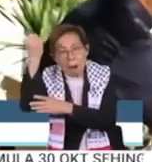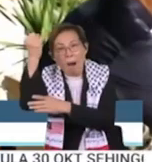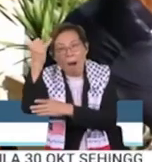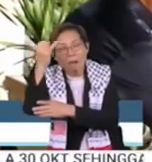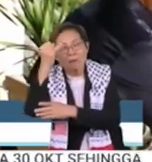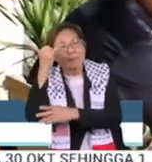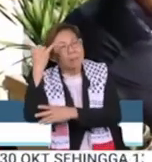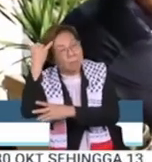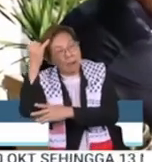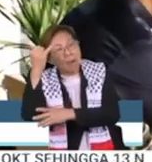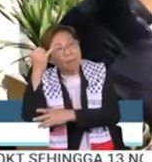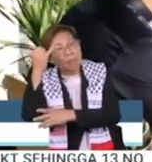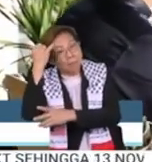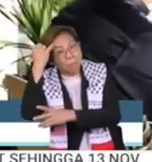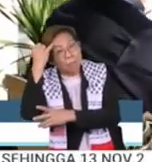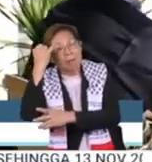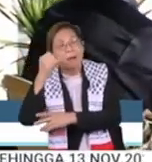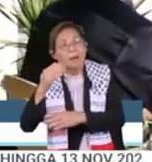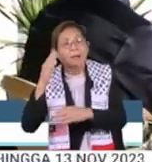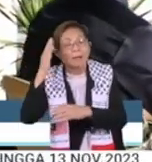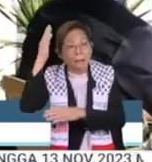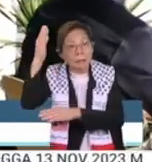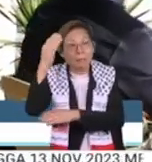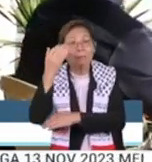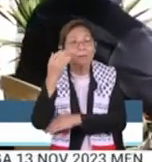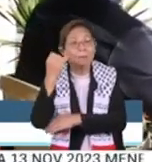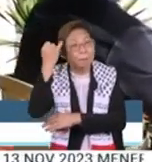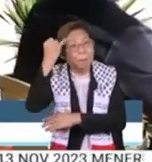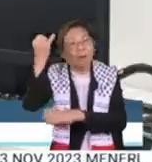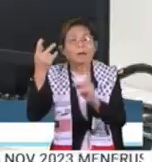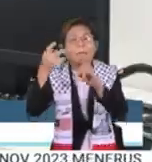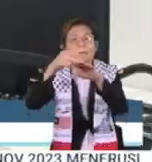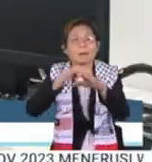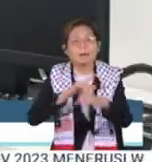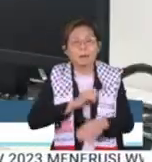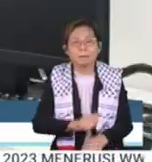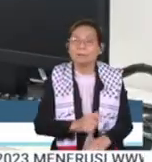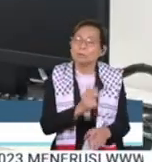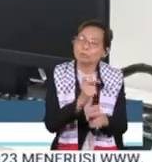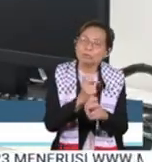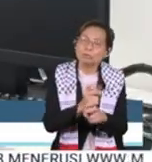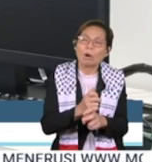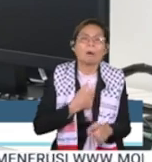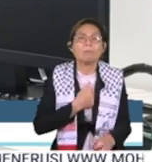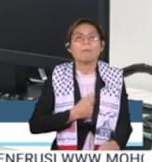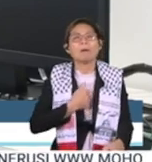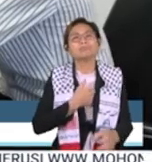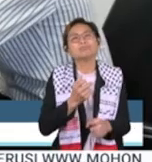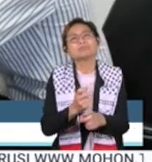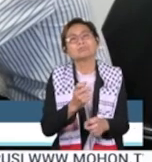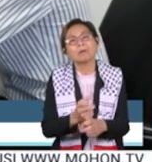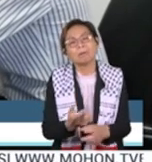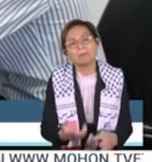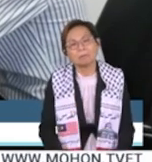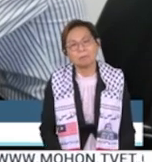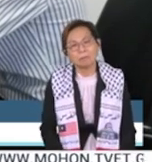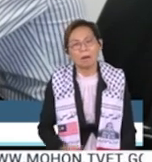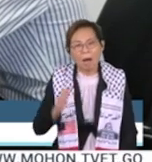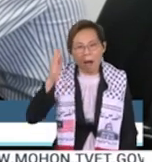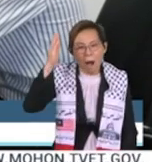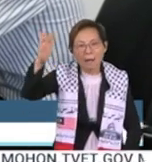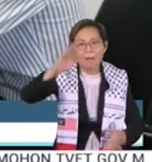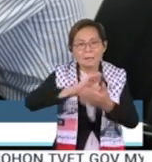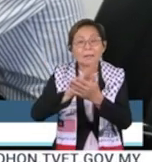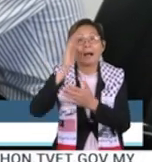kepada agama dan sebagainya. Jadi, kita rasa selesai lah minta maaf. Biasanya tidak. Ya, akan dia akan